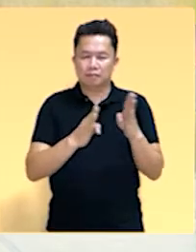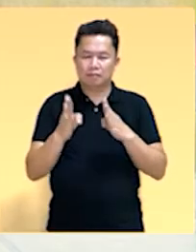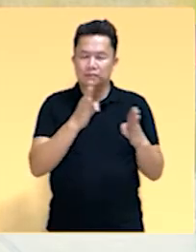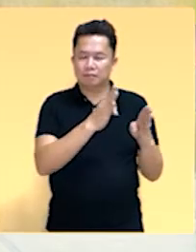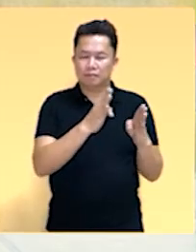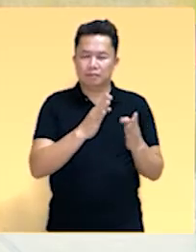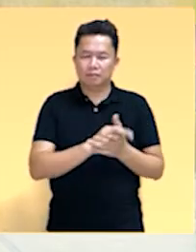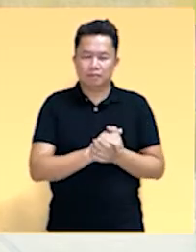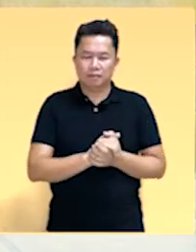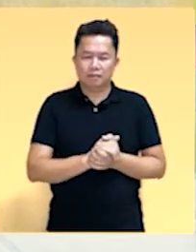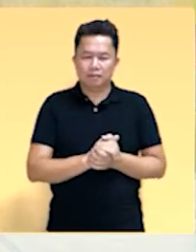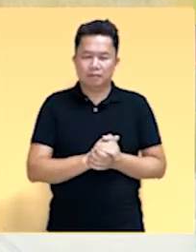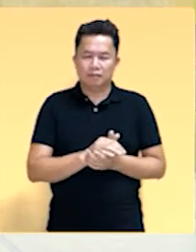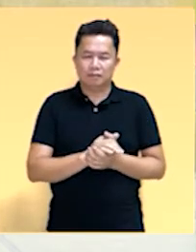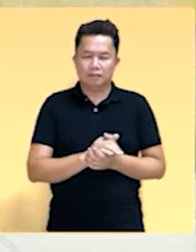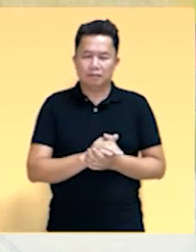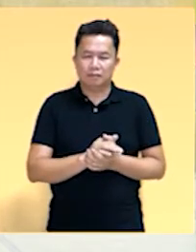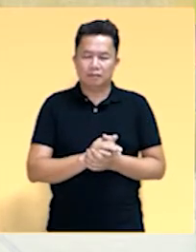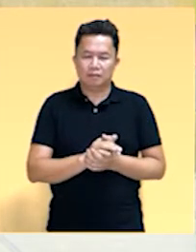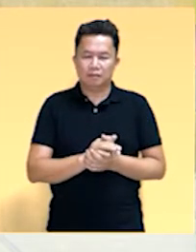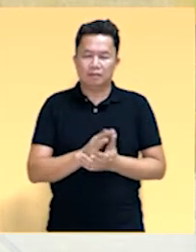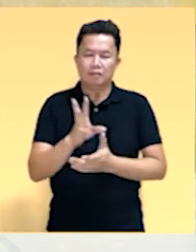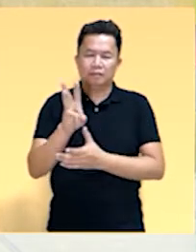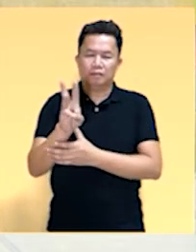word problem na ito.